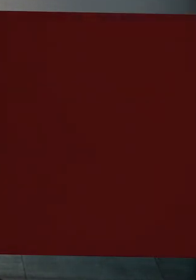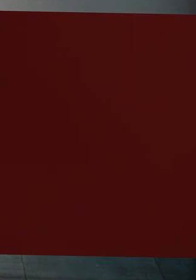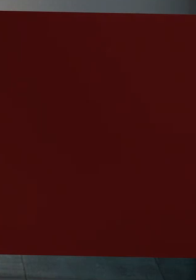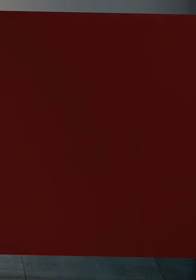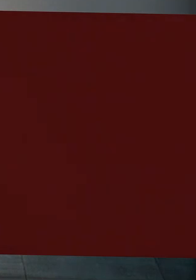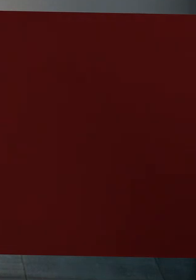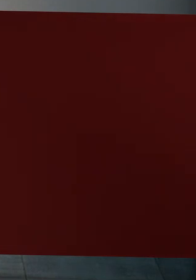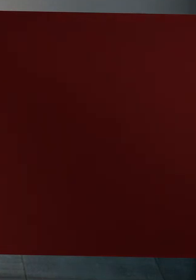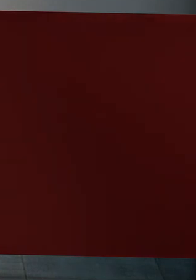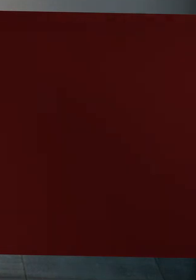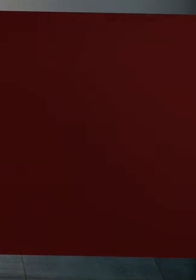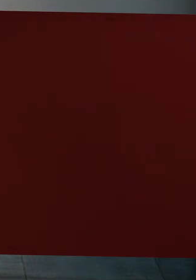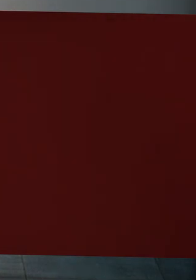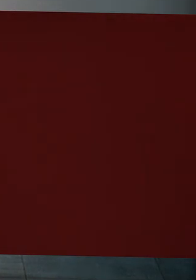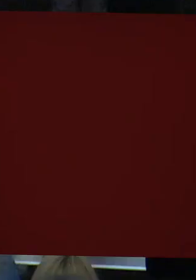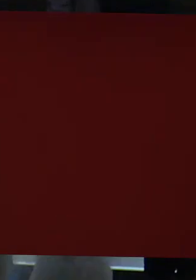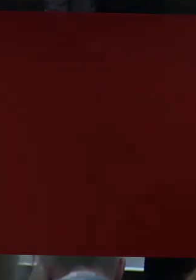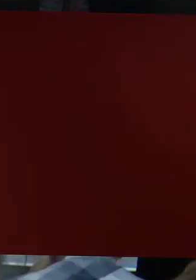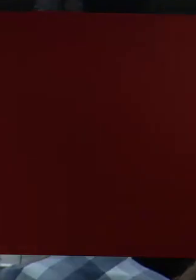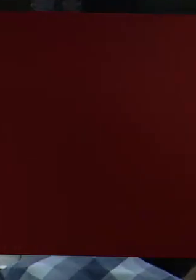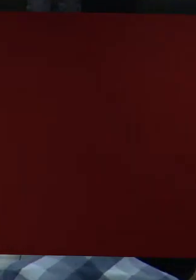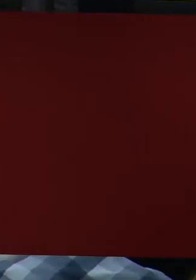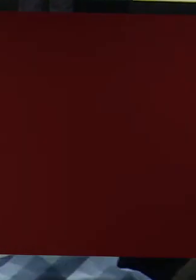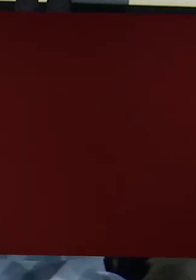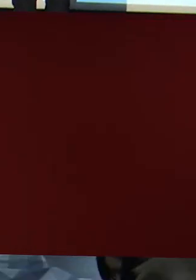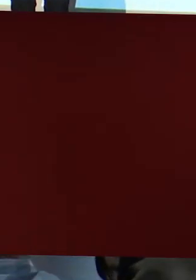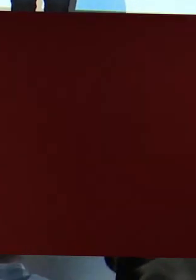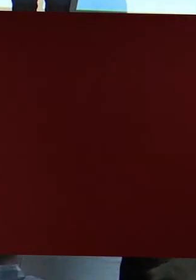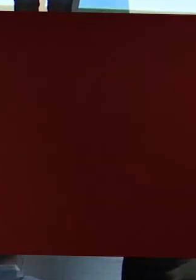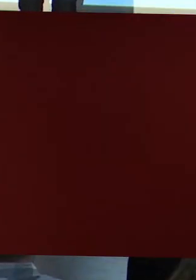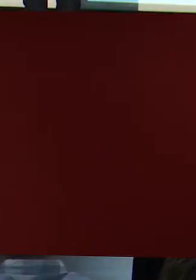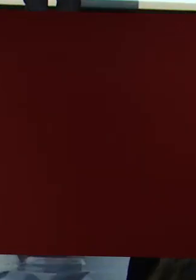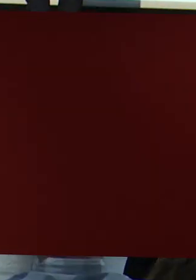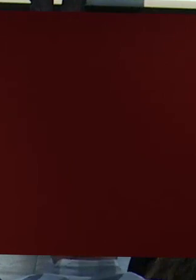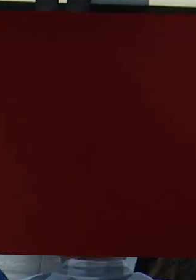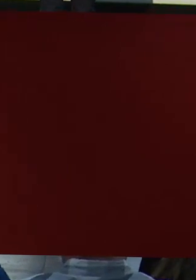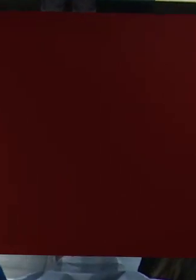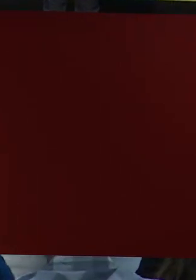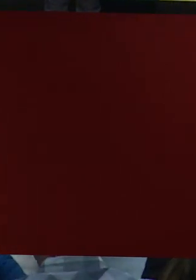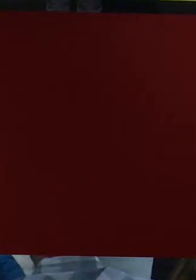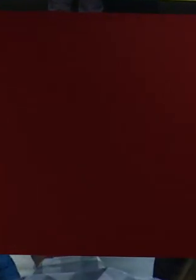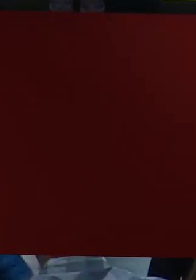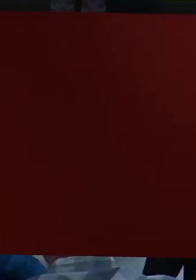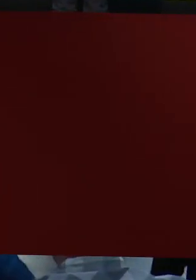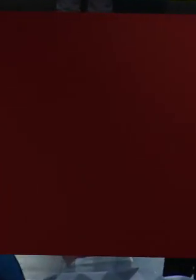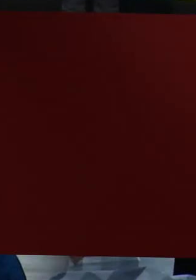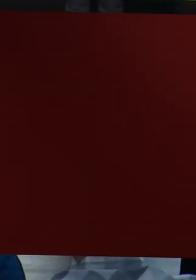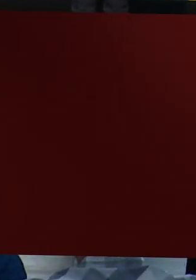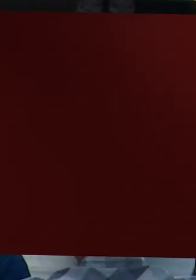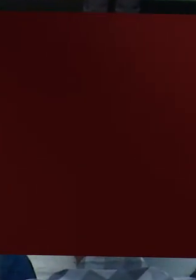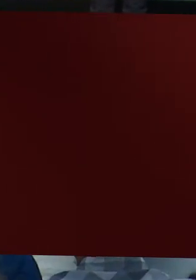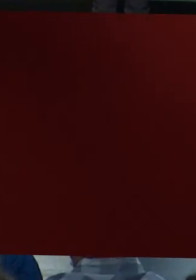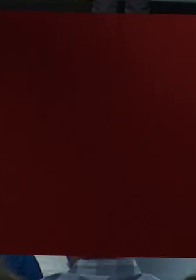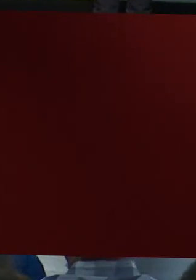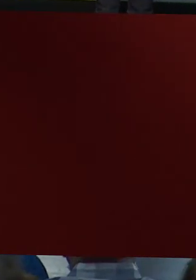sparafrazujemy znany wszystkim hymn 100 lat, niech żyje nam, tylko będziemy wspinać 100 lat, niech się wspina nam. Także